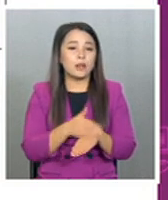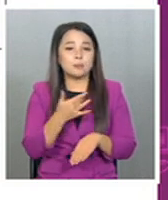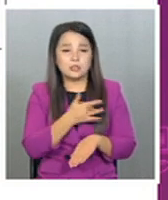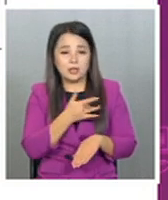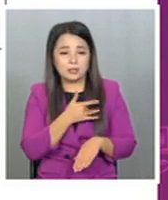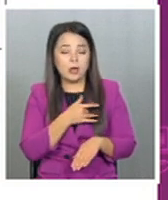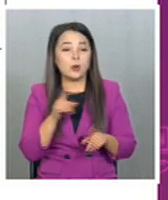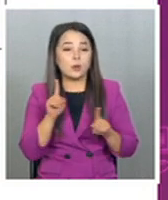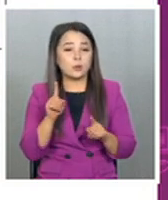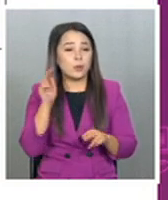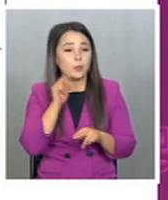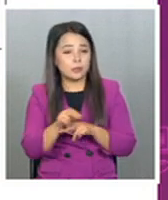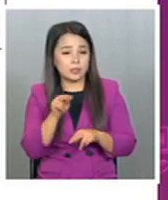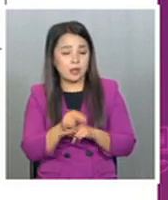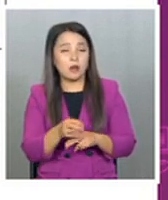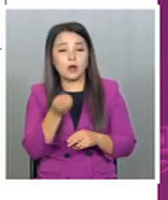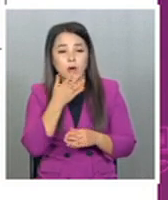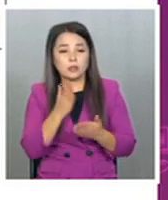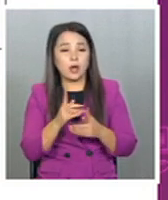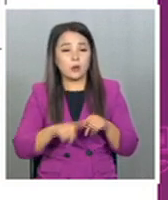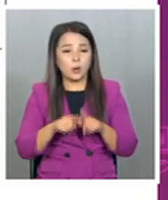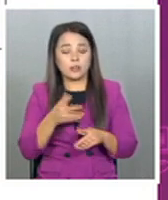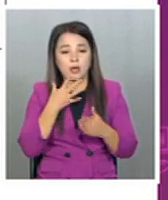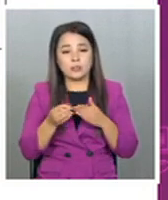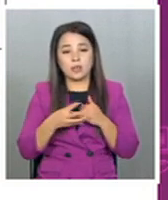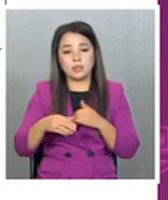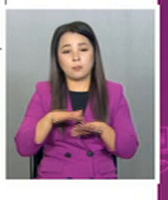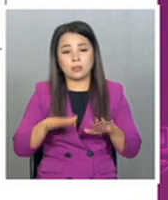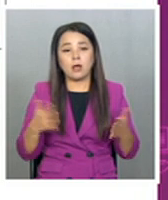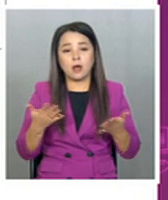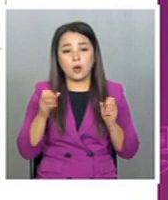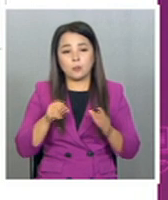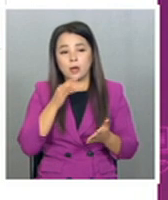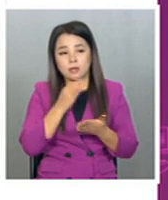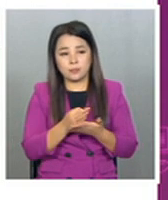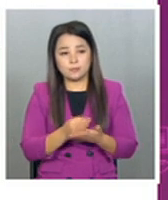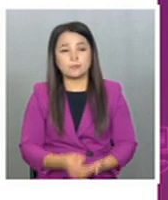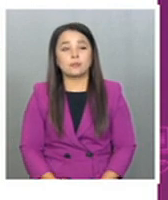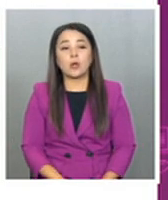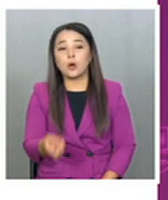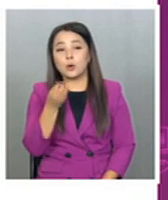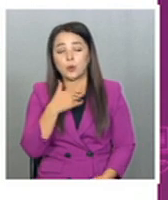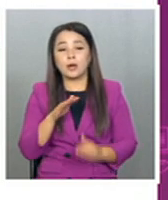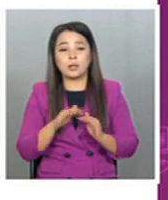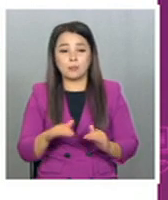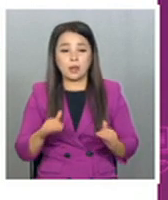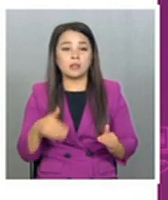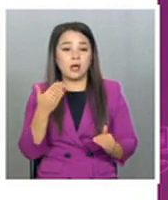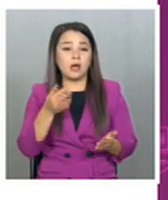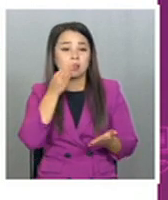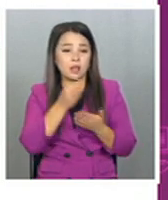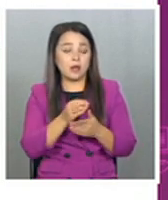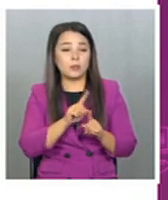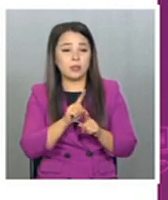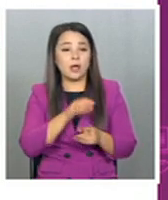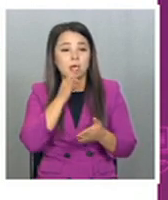Чему учит? Хорошо только на родной земле, какой бы она ни была. Хорошо, ребята. Ваши ответы звучат